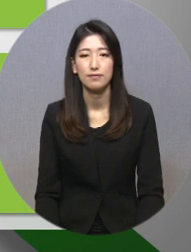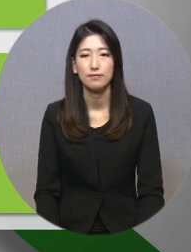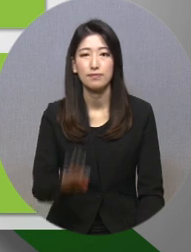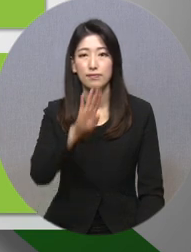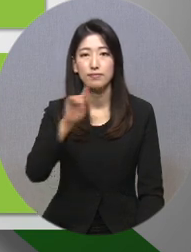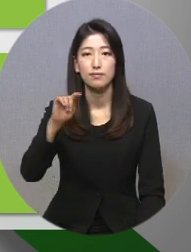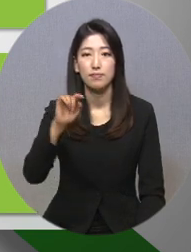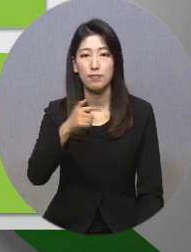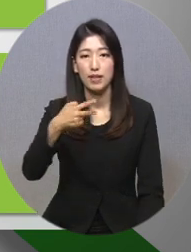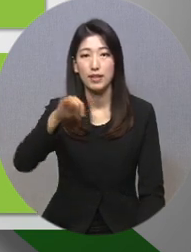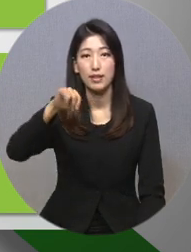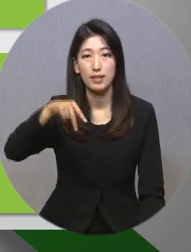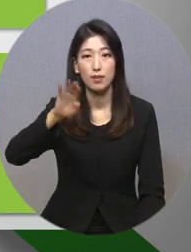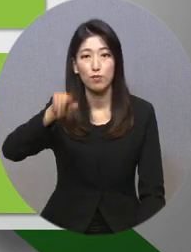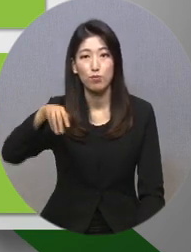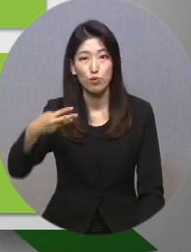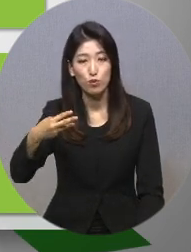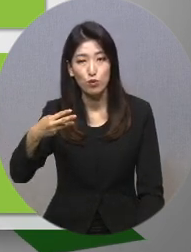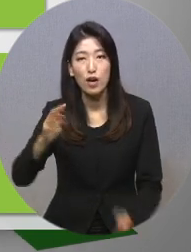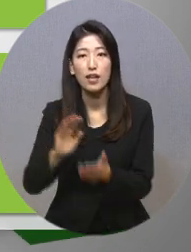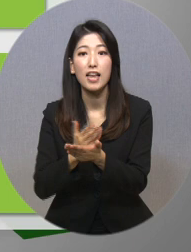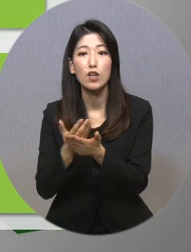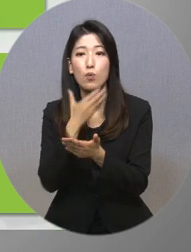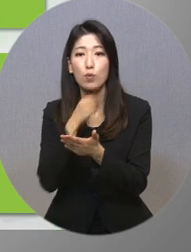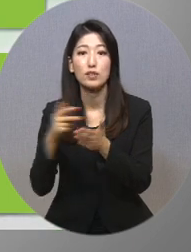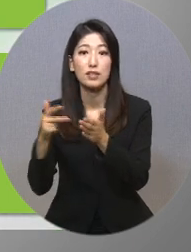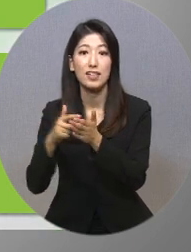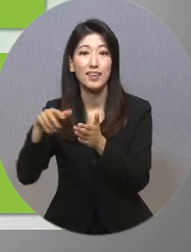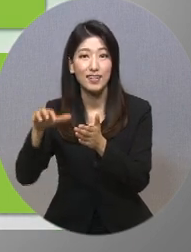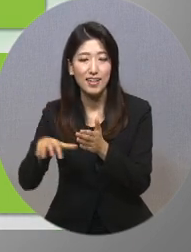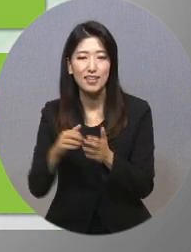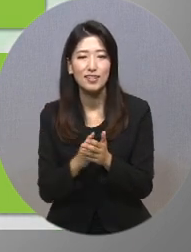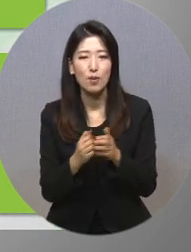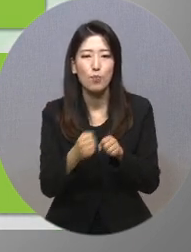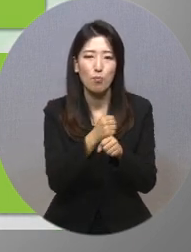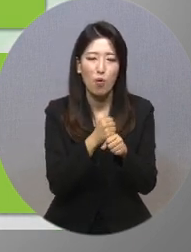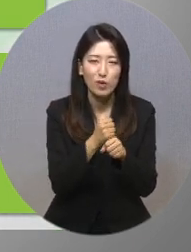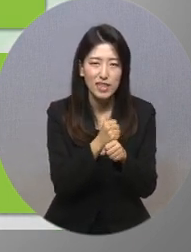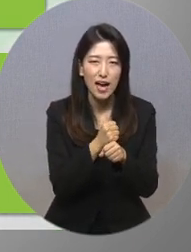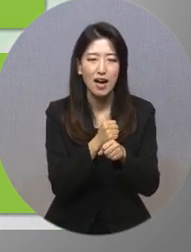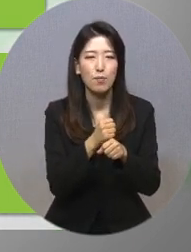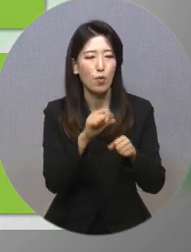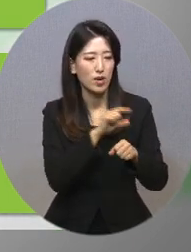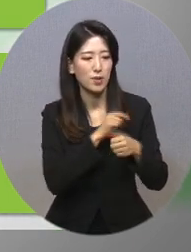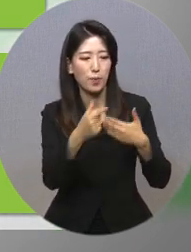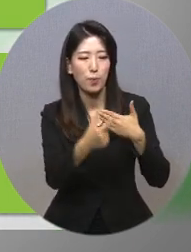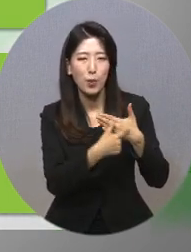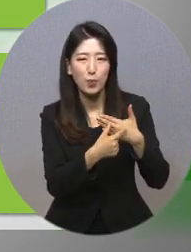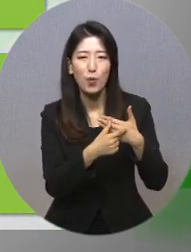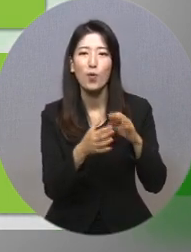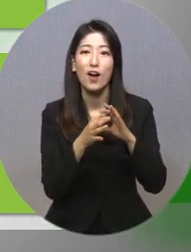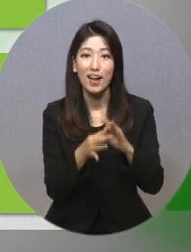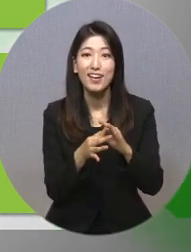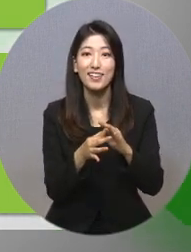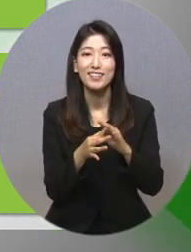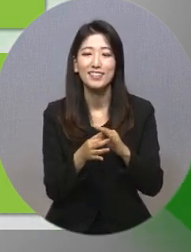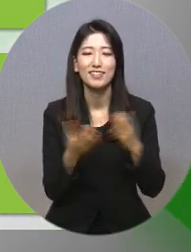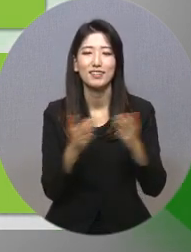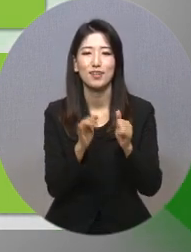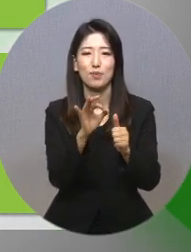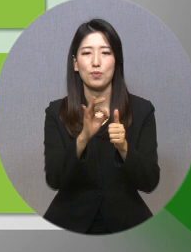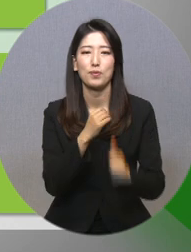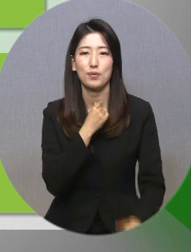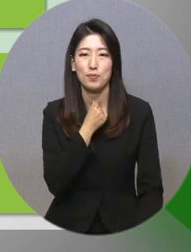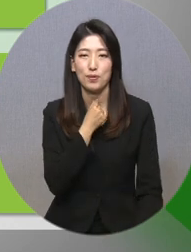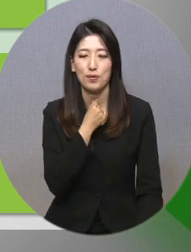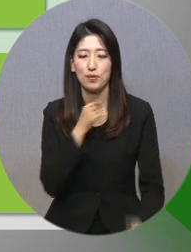사단법인 반딧불 나눔복지재단에서 주입포장 상표부착기 등 기계조작원을 모집합니다. 접수마감일은